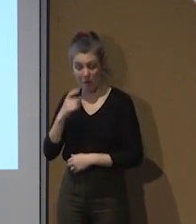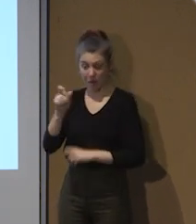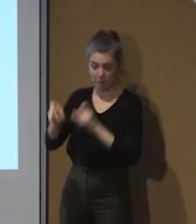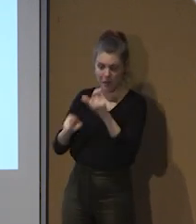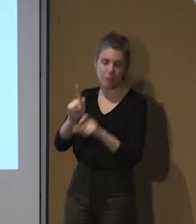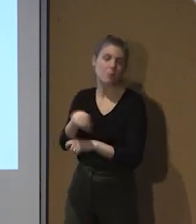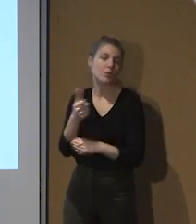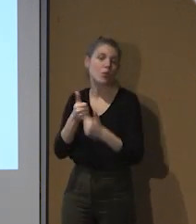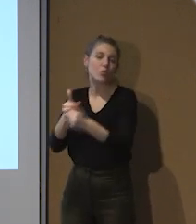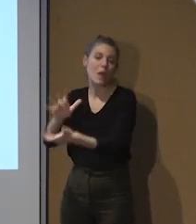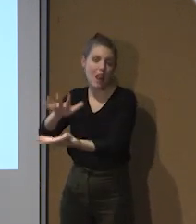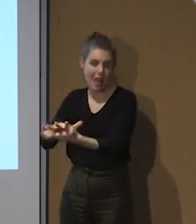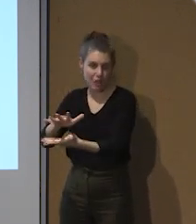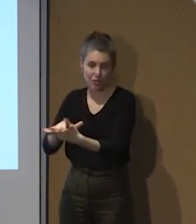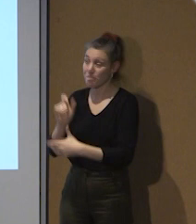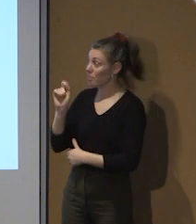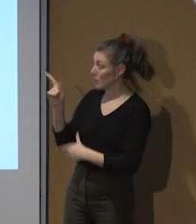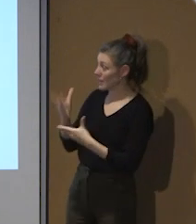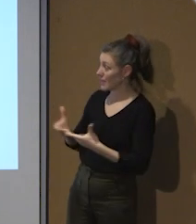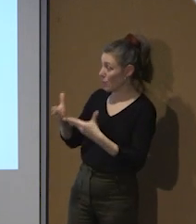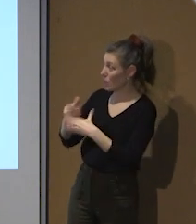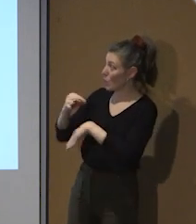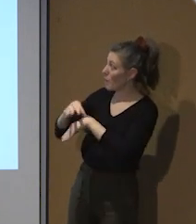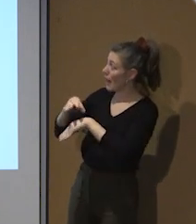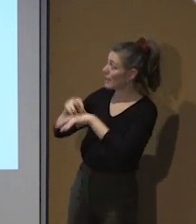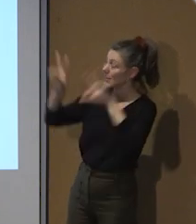dégénérative, finalement, vous voyez à